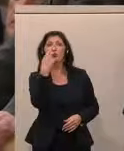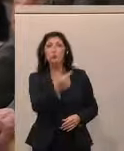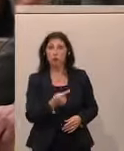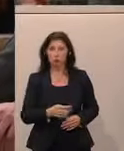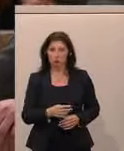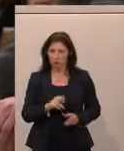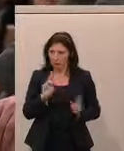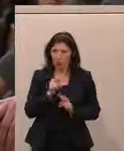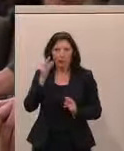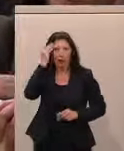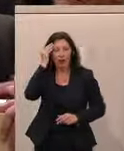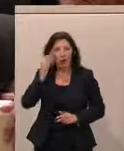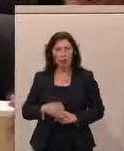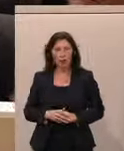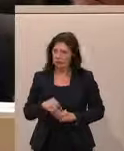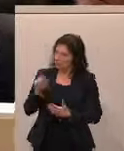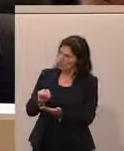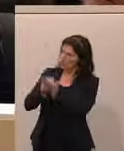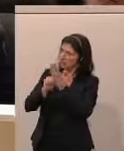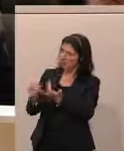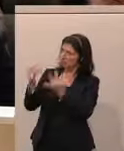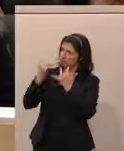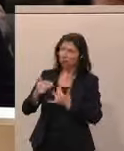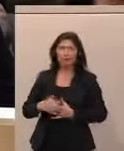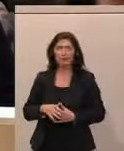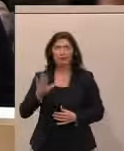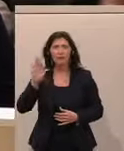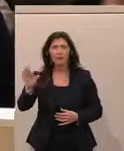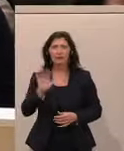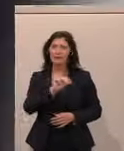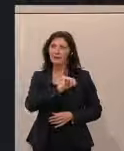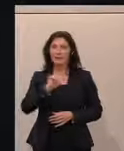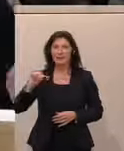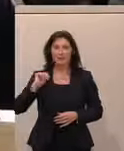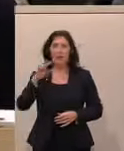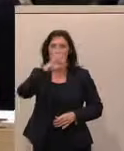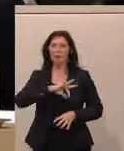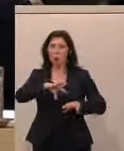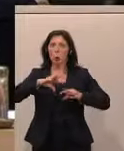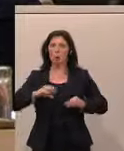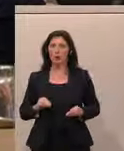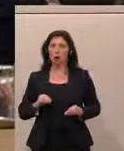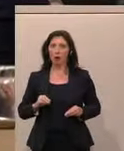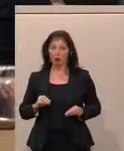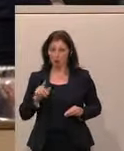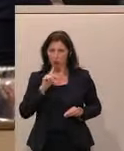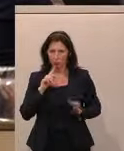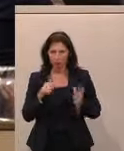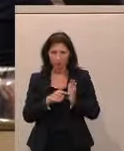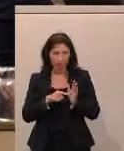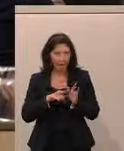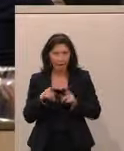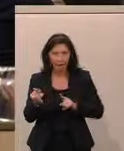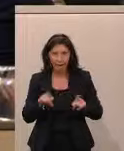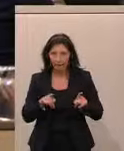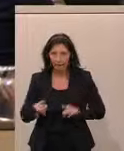sind. Sie haben demonstriert, dass Ihre bezeugten Selbstverpflichtungen nur taktische Sprossen